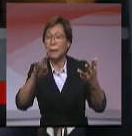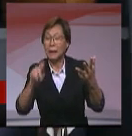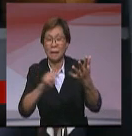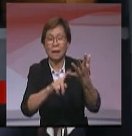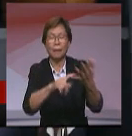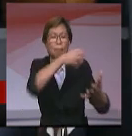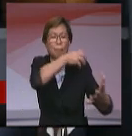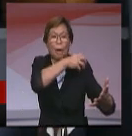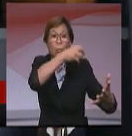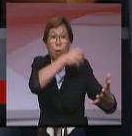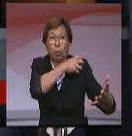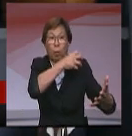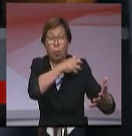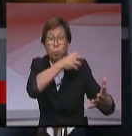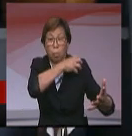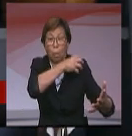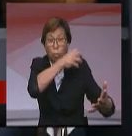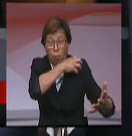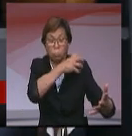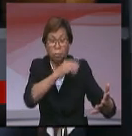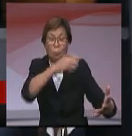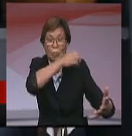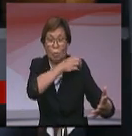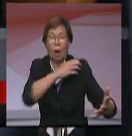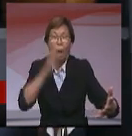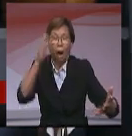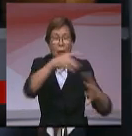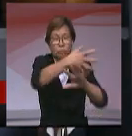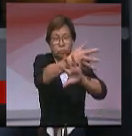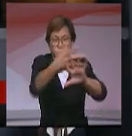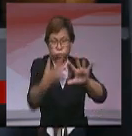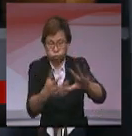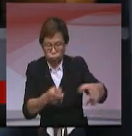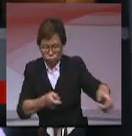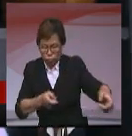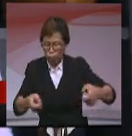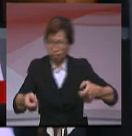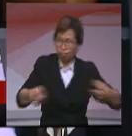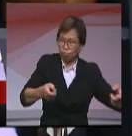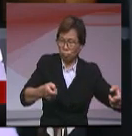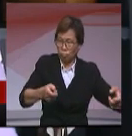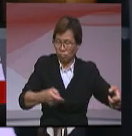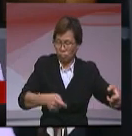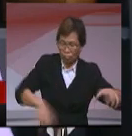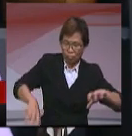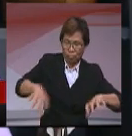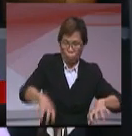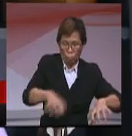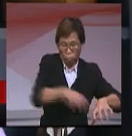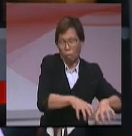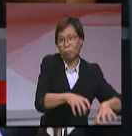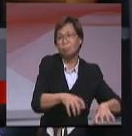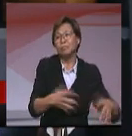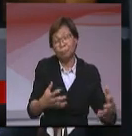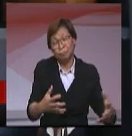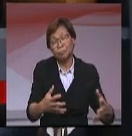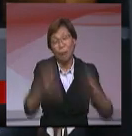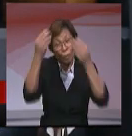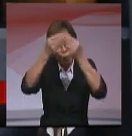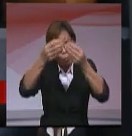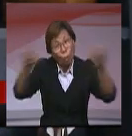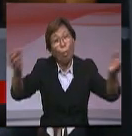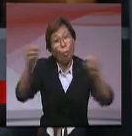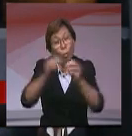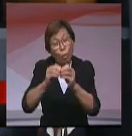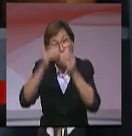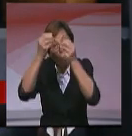dan pegawai-pegawai yang diberi kuasa akan mengawal seluruh kawasan yang terlibat. Maklumat lanjut dan